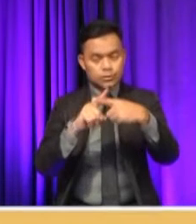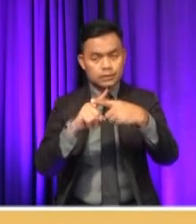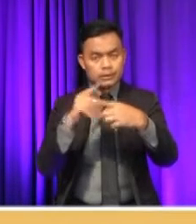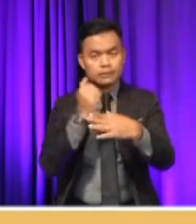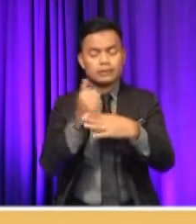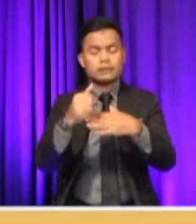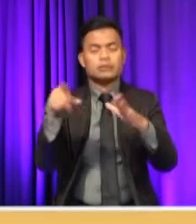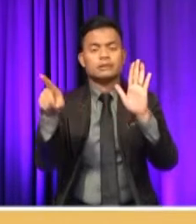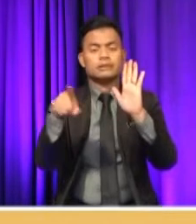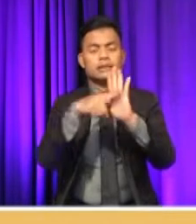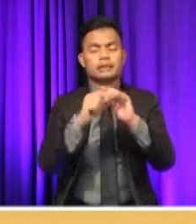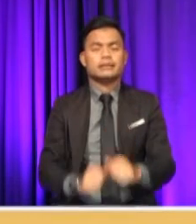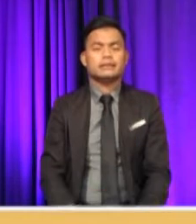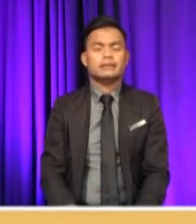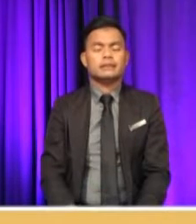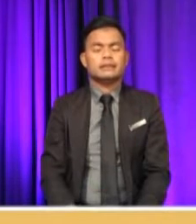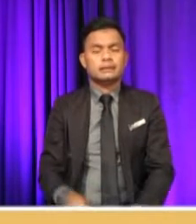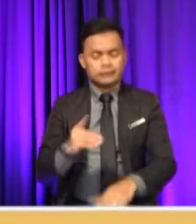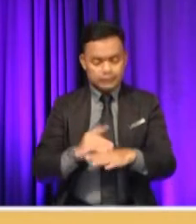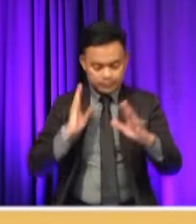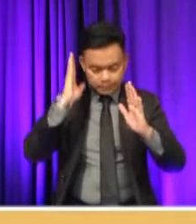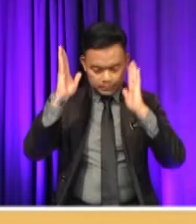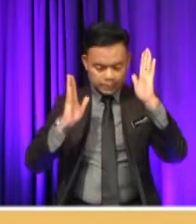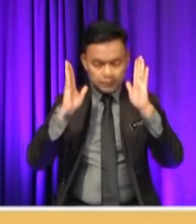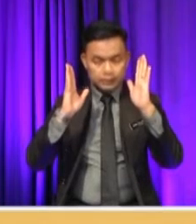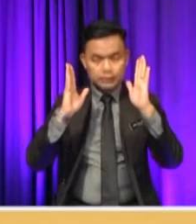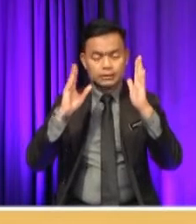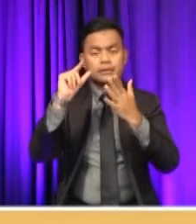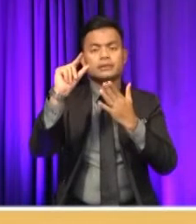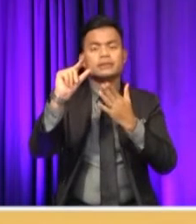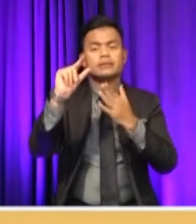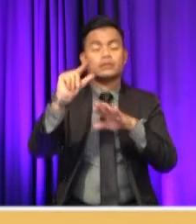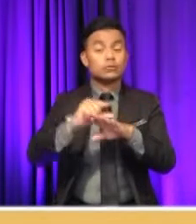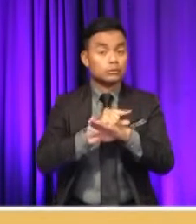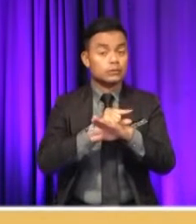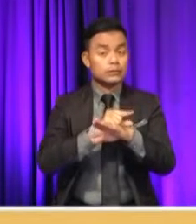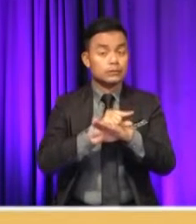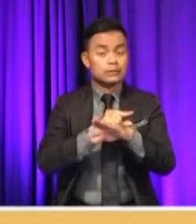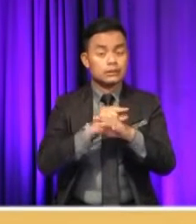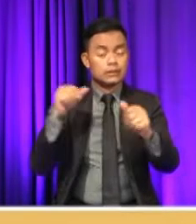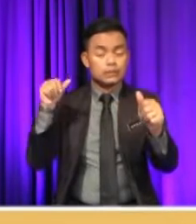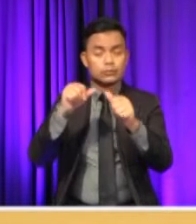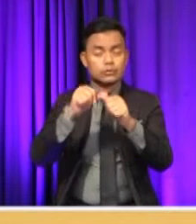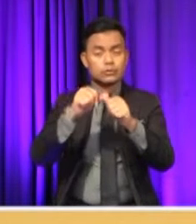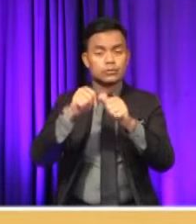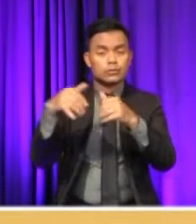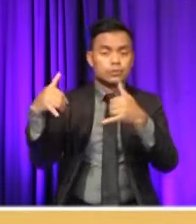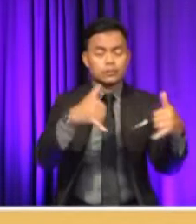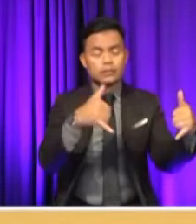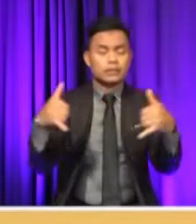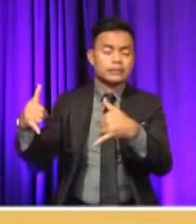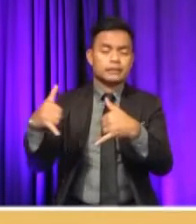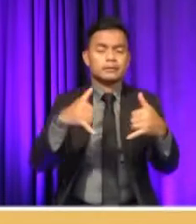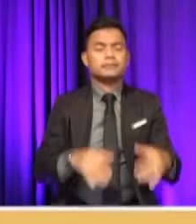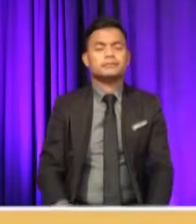yang dibekalkan dalam negara kita ni adalah menggunakan arus ulang alik. Okey. Sumber arus ulang alik